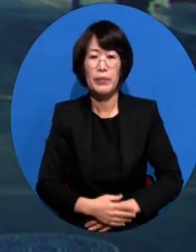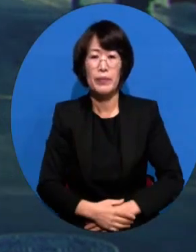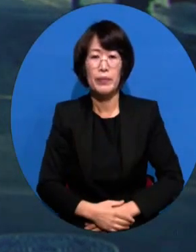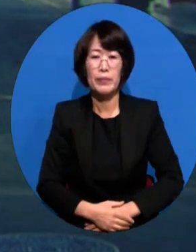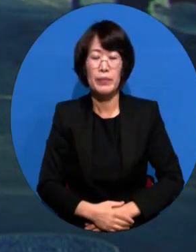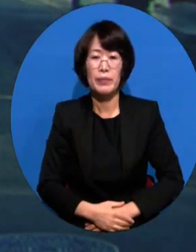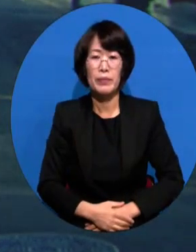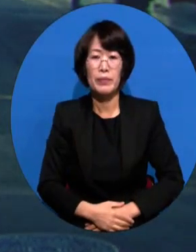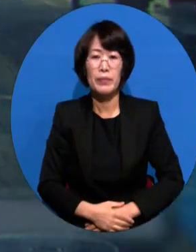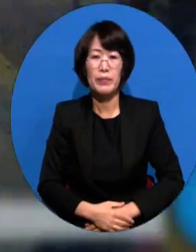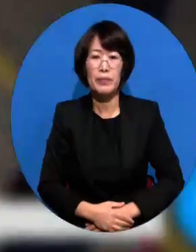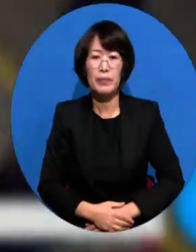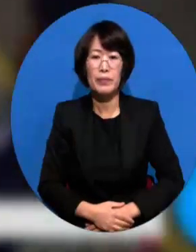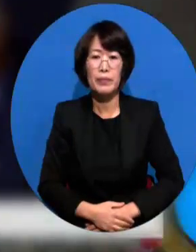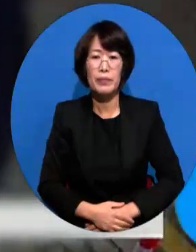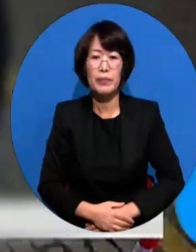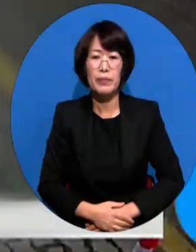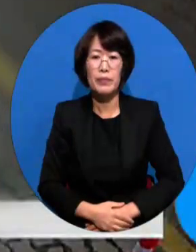기자입니다.